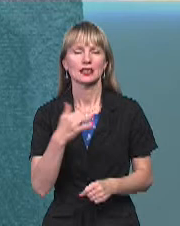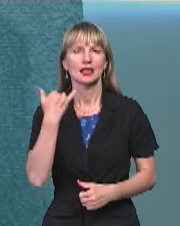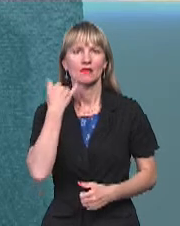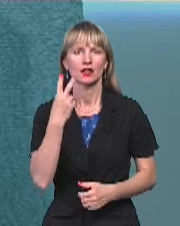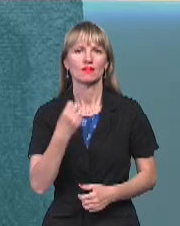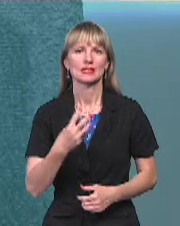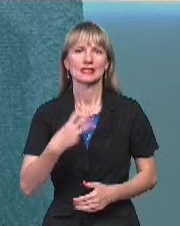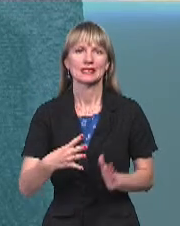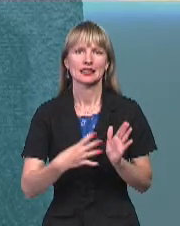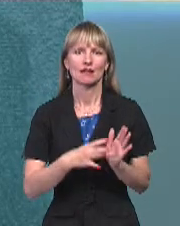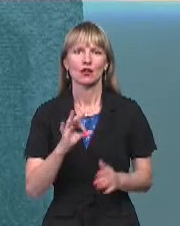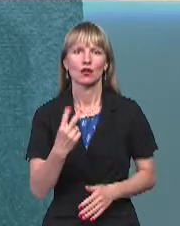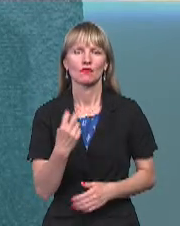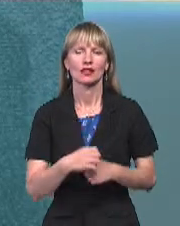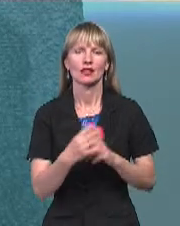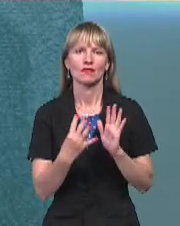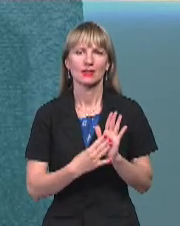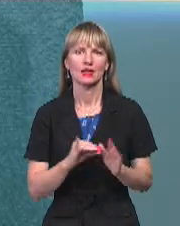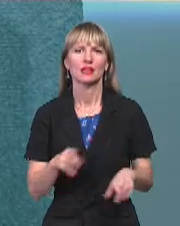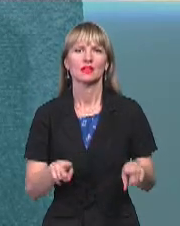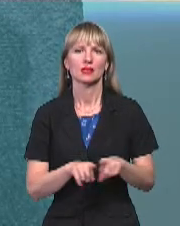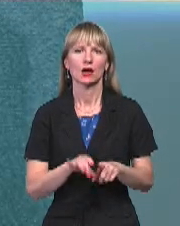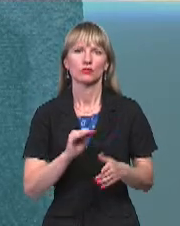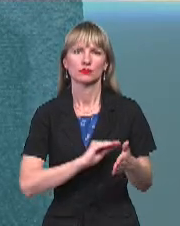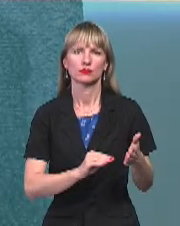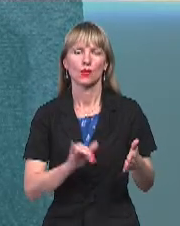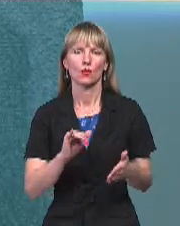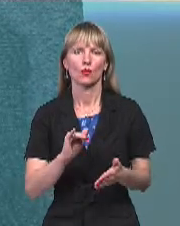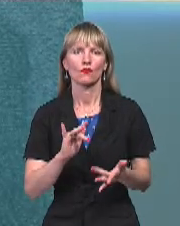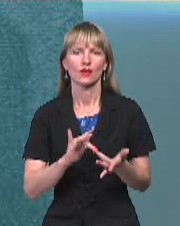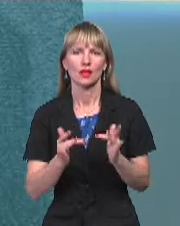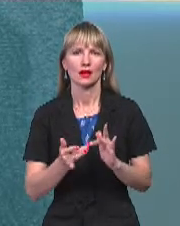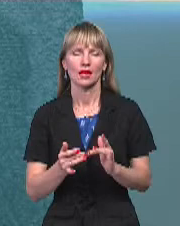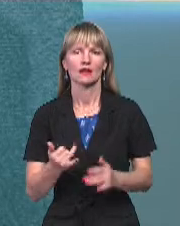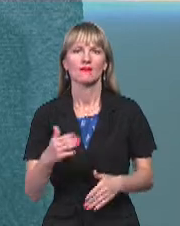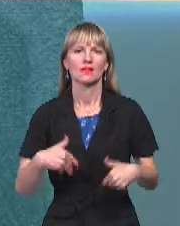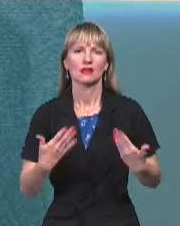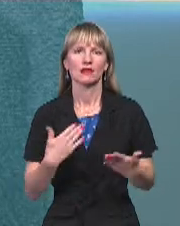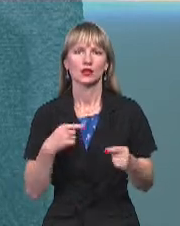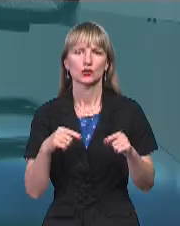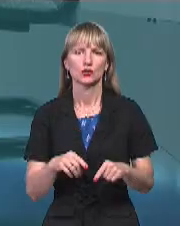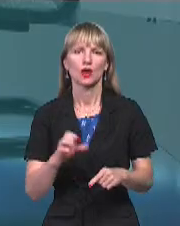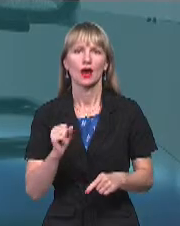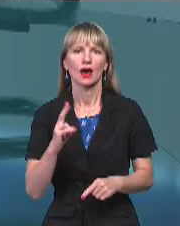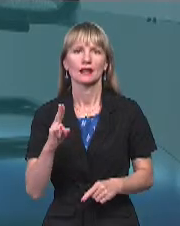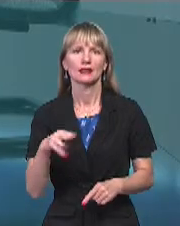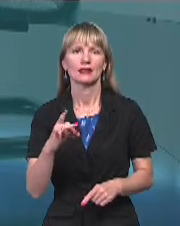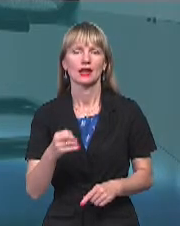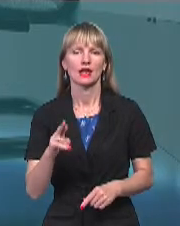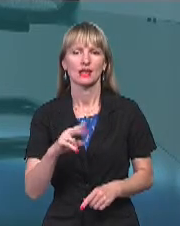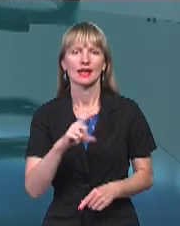телефоном 239-02-19, а також у коментарях в Фейсбуці. Вітаємо у нашій студії Андрія Хімічева,